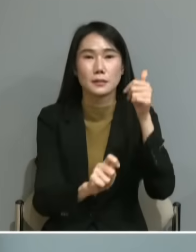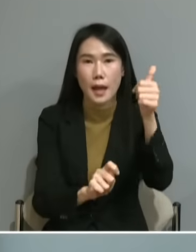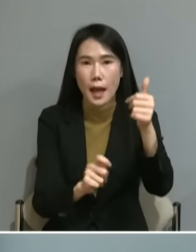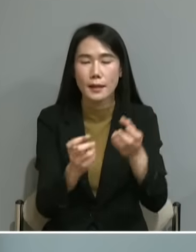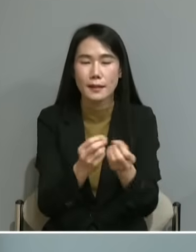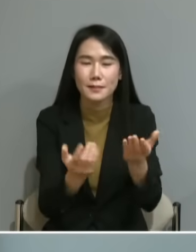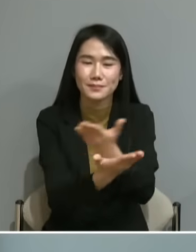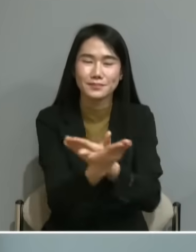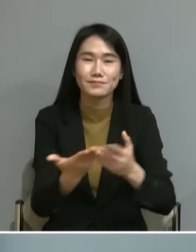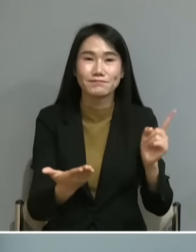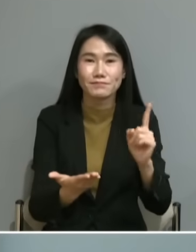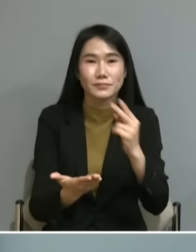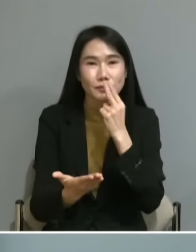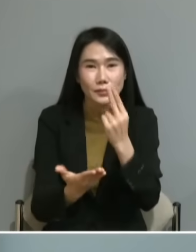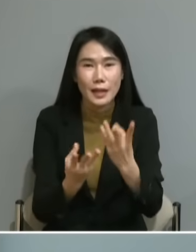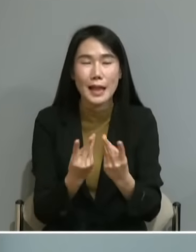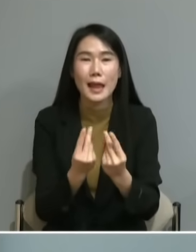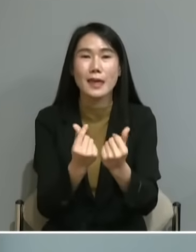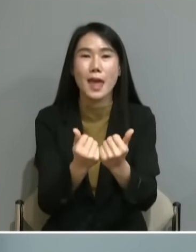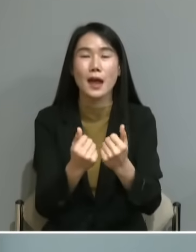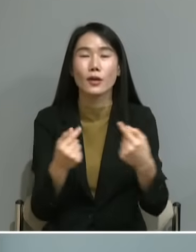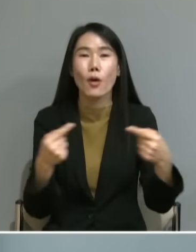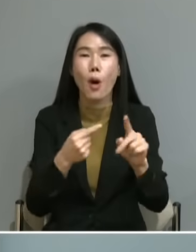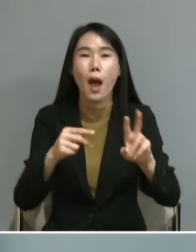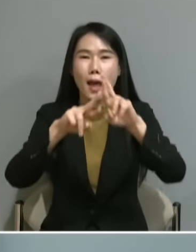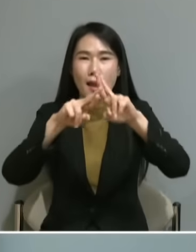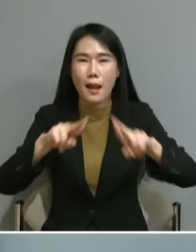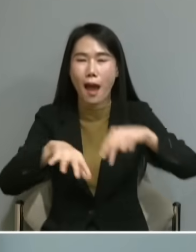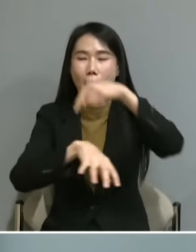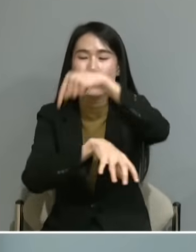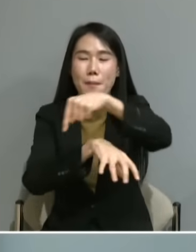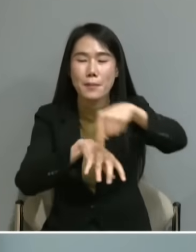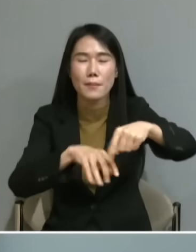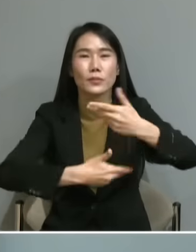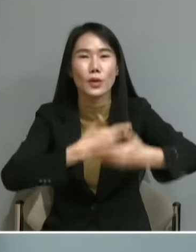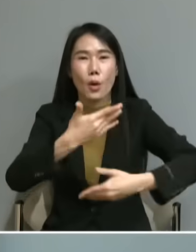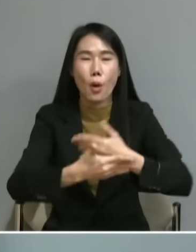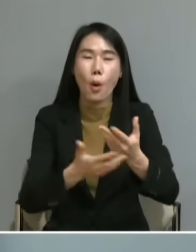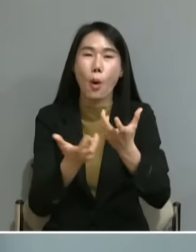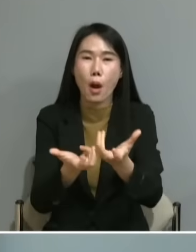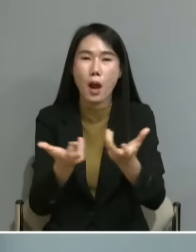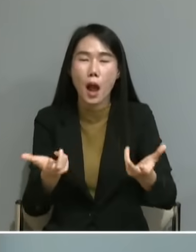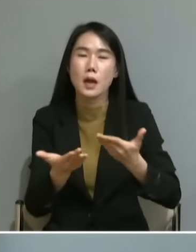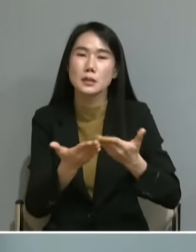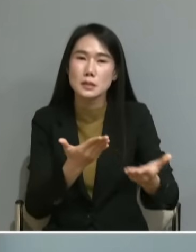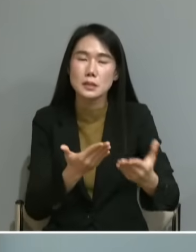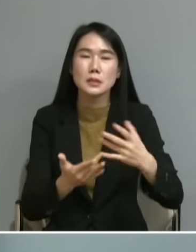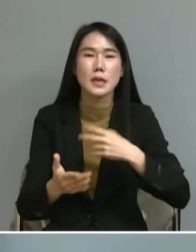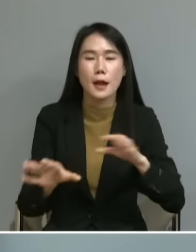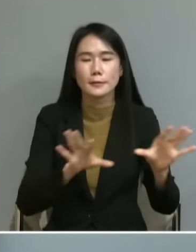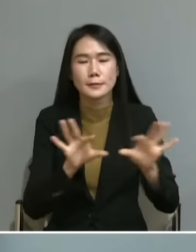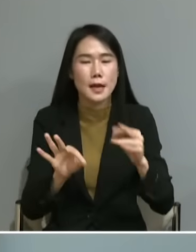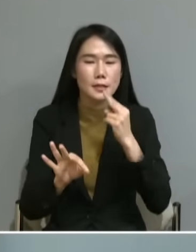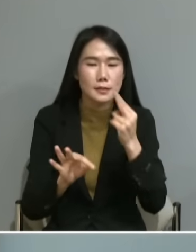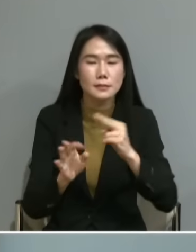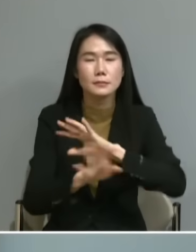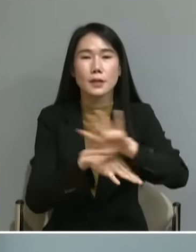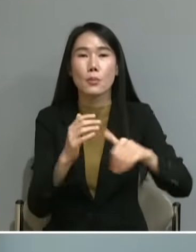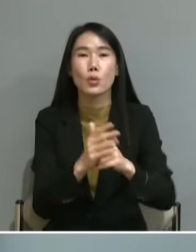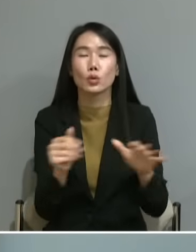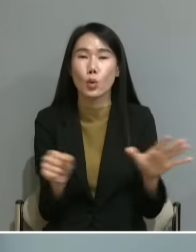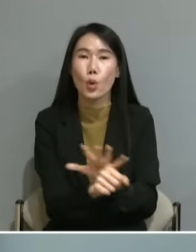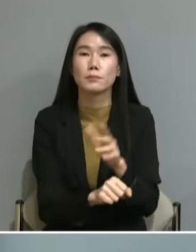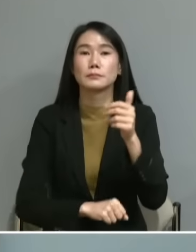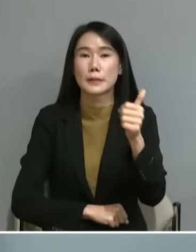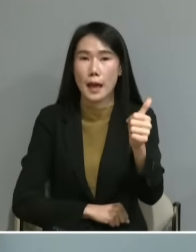าก็คือความครอบคลุมของจำนวนร้านค้าคือจะต้องมีผลิตภัณฑ์ให้พี่น้องประชาชนเลือกซื้อเลือกใช้ได้อย่างครอบคลุมและครบถ้